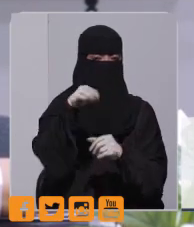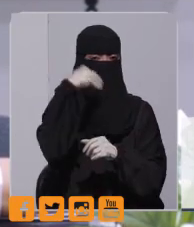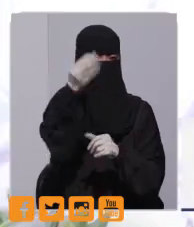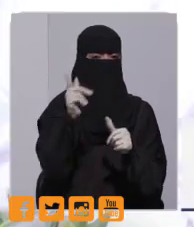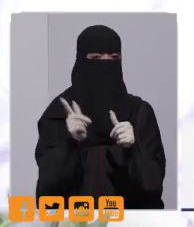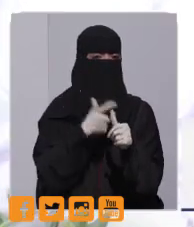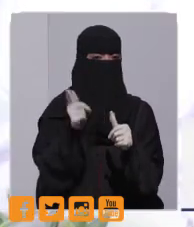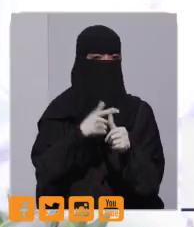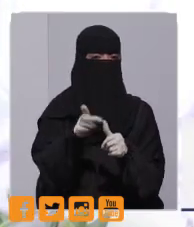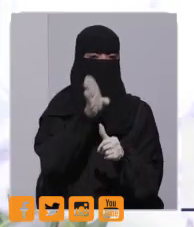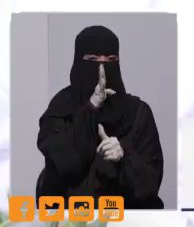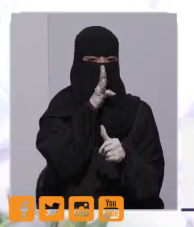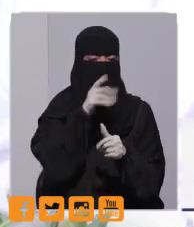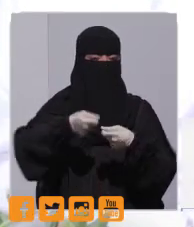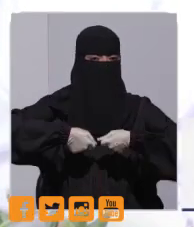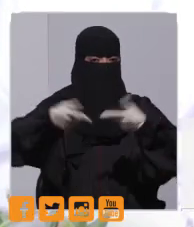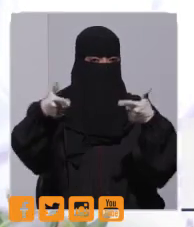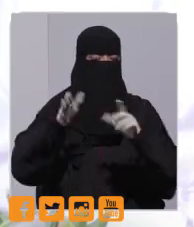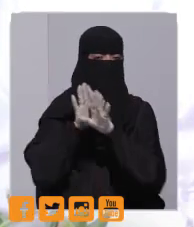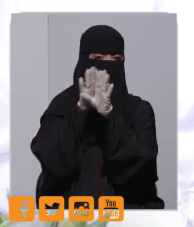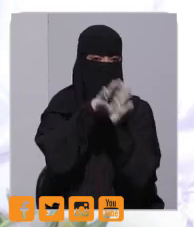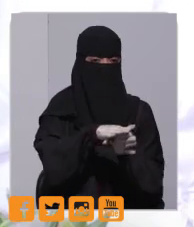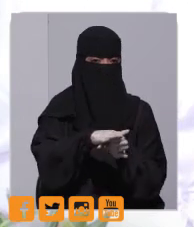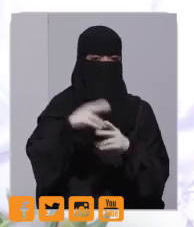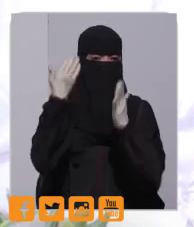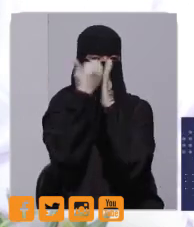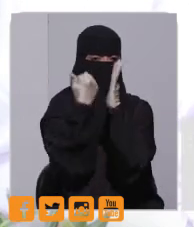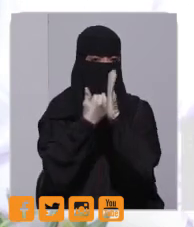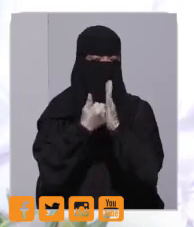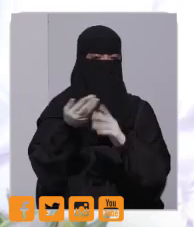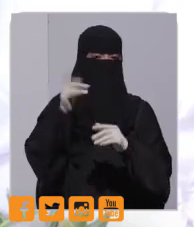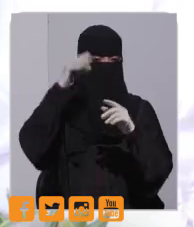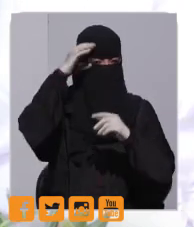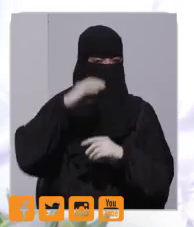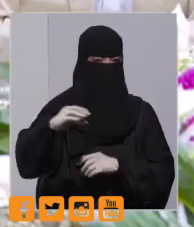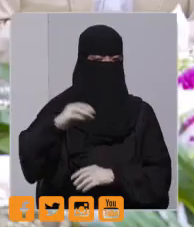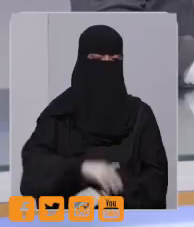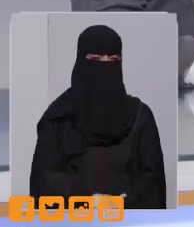مقدمتها المياه والصرف الصحيه ودعم برامج العوده التوعيه